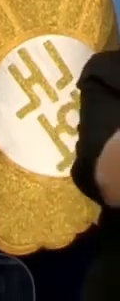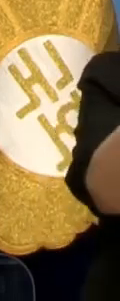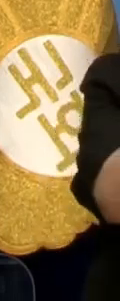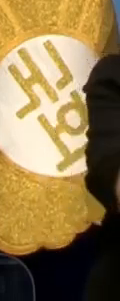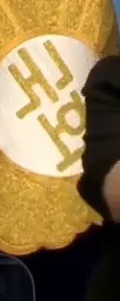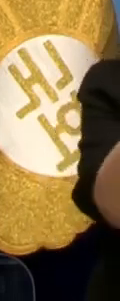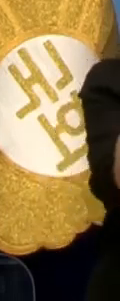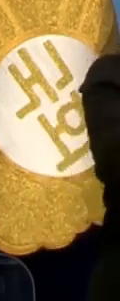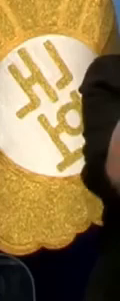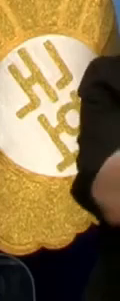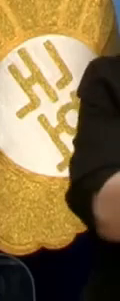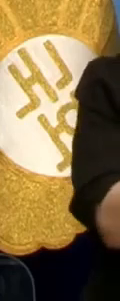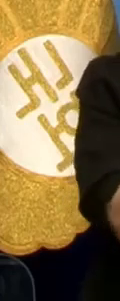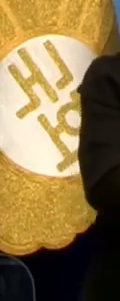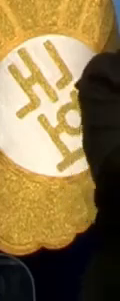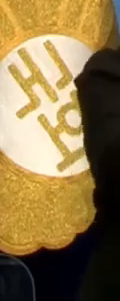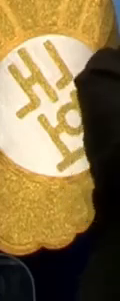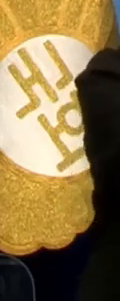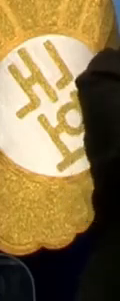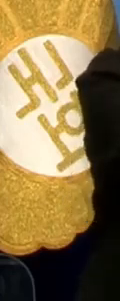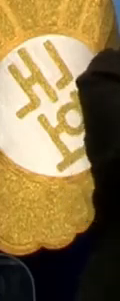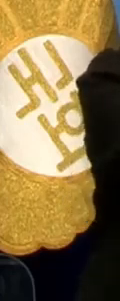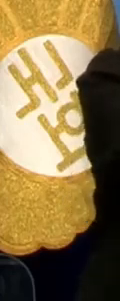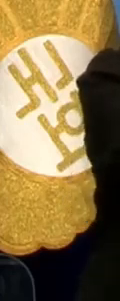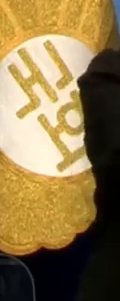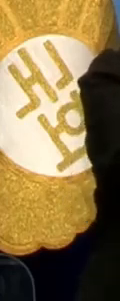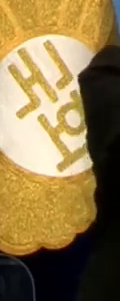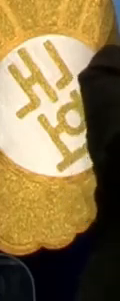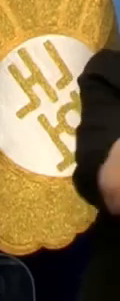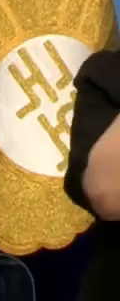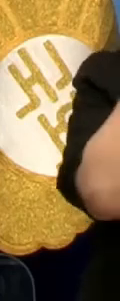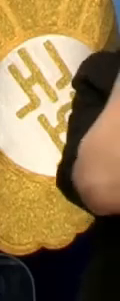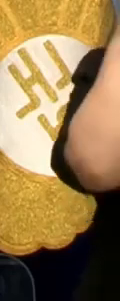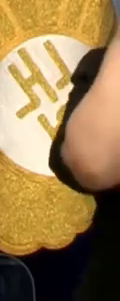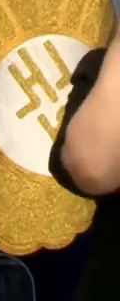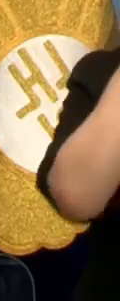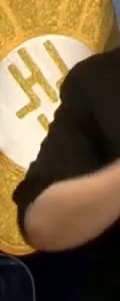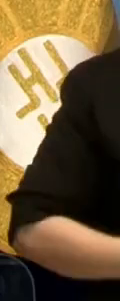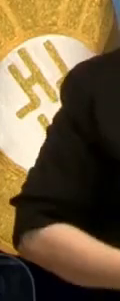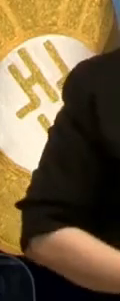부분적 기본소득 방식도 도입해 보기로 했습니다.